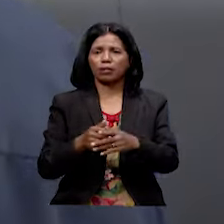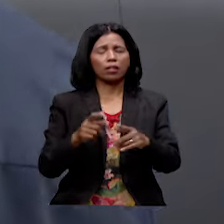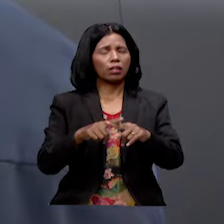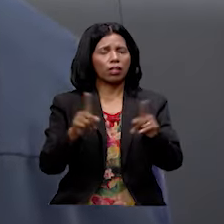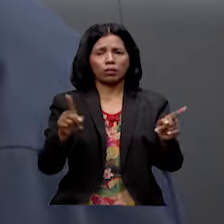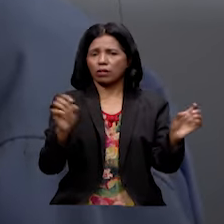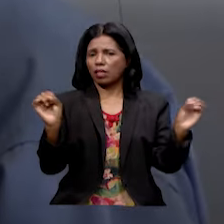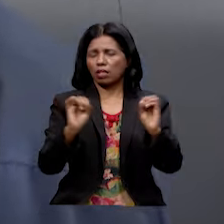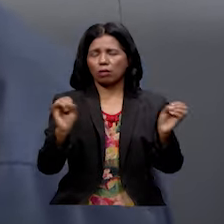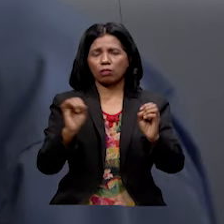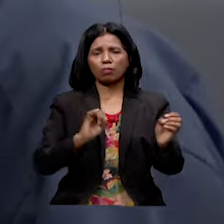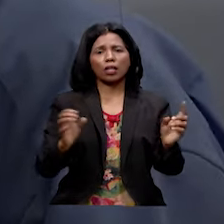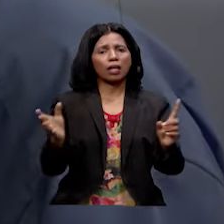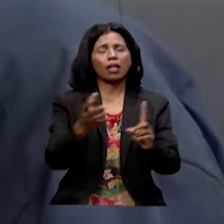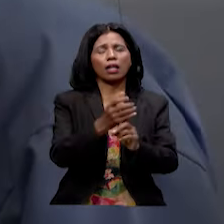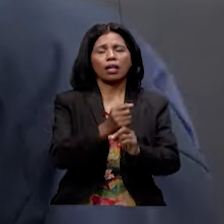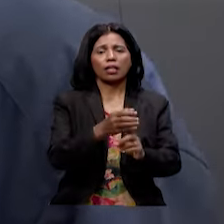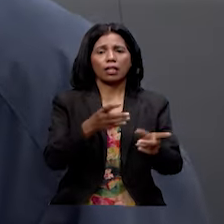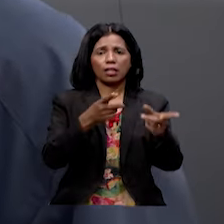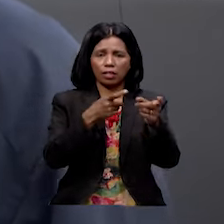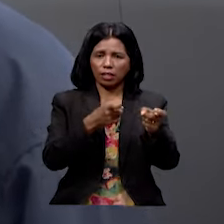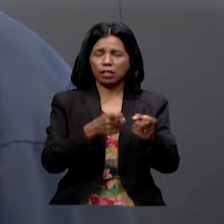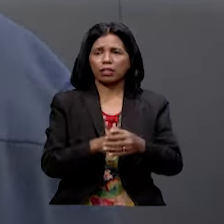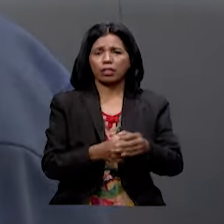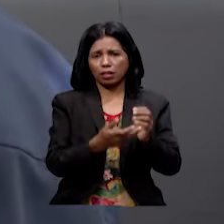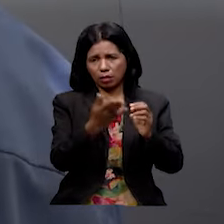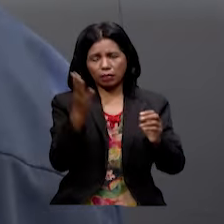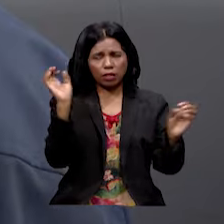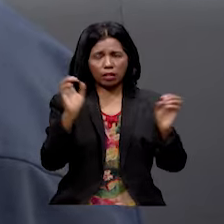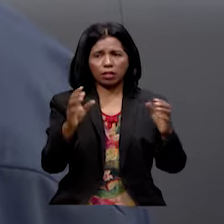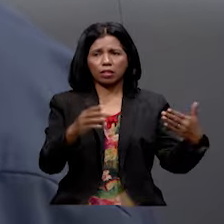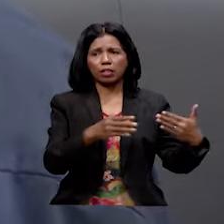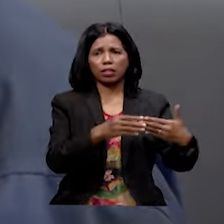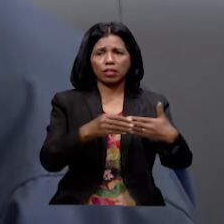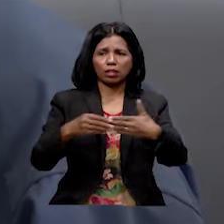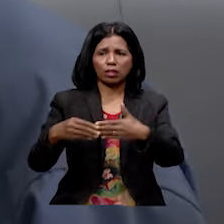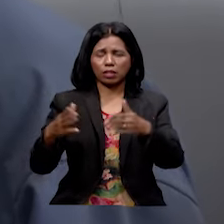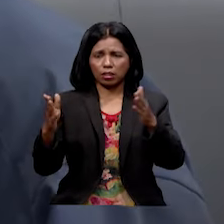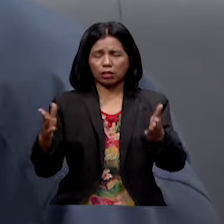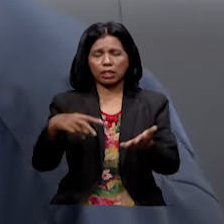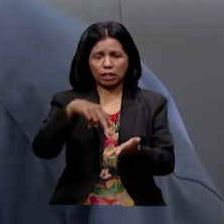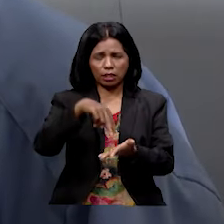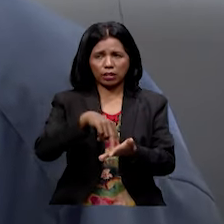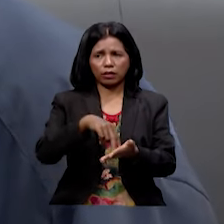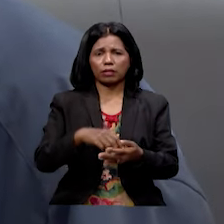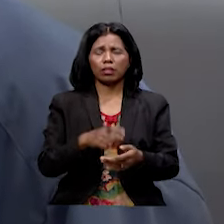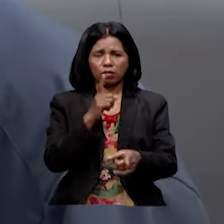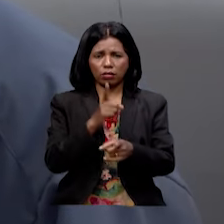ha makar buat ni imil la rona kata fundador mak kriya bus ni hudu ni